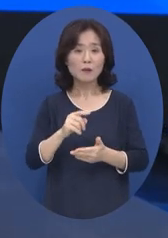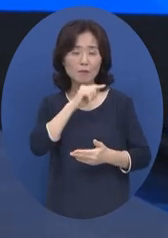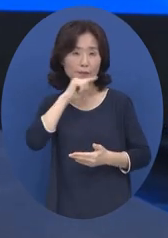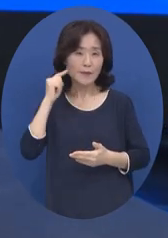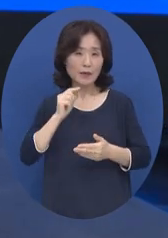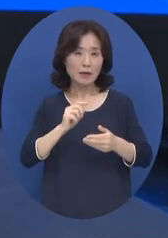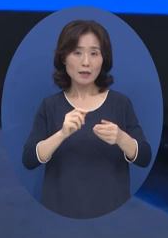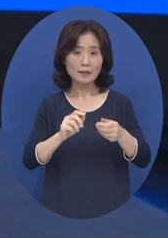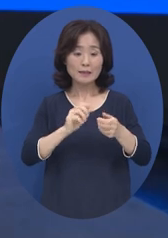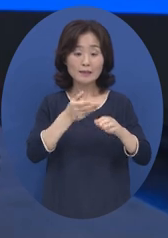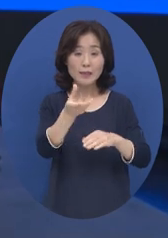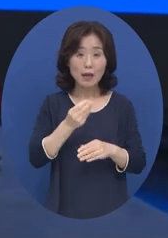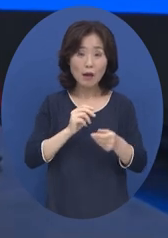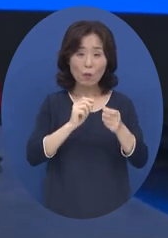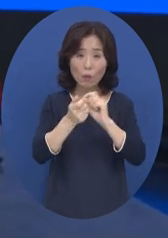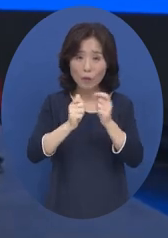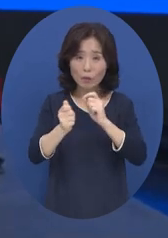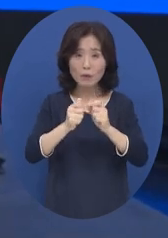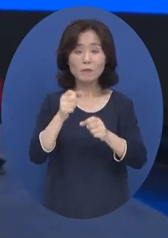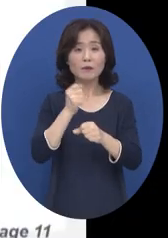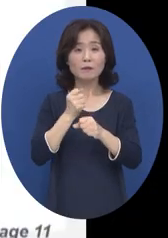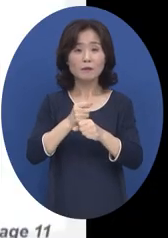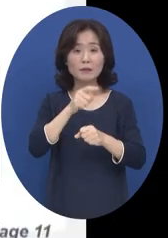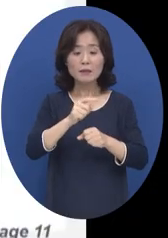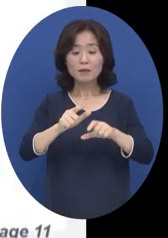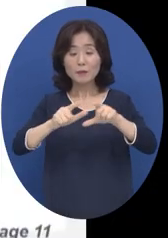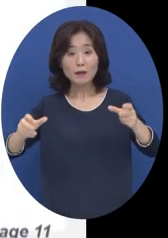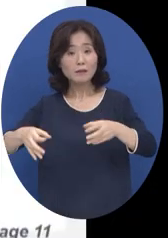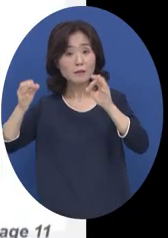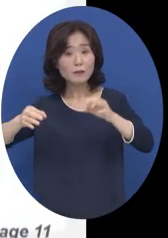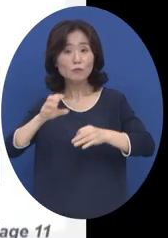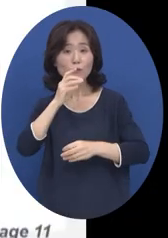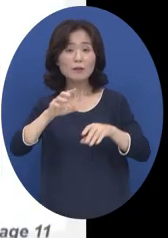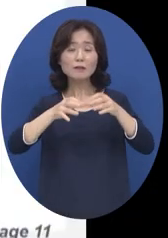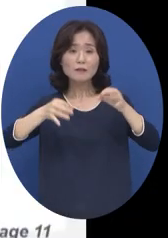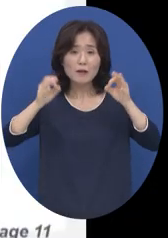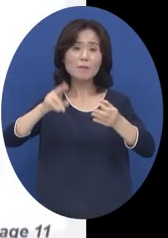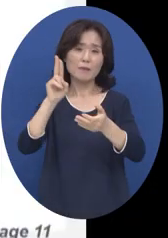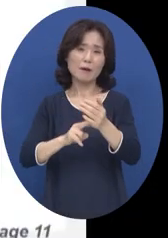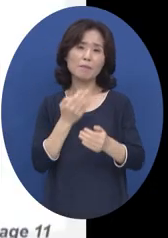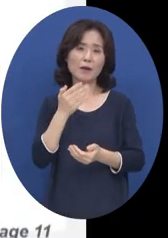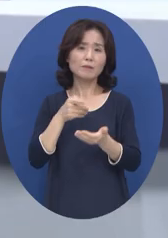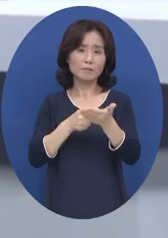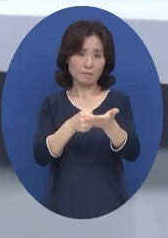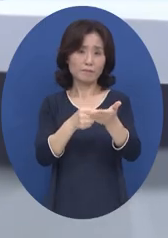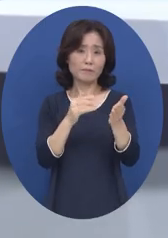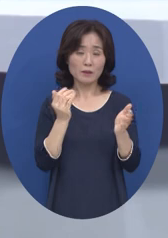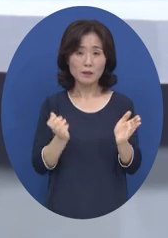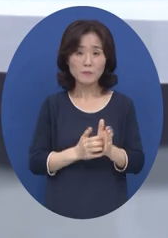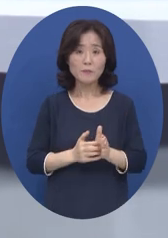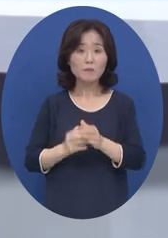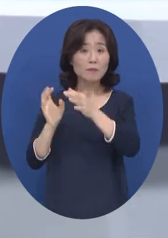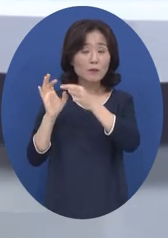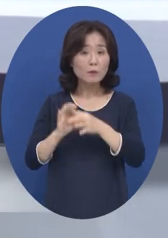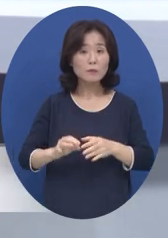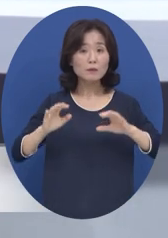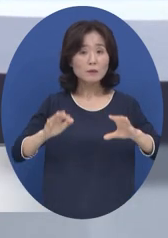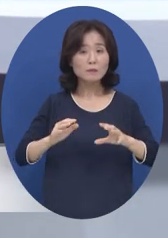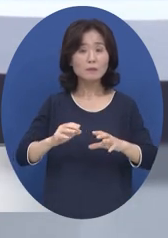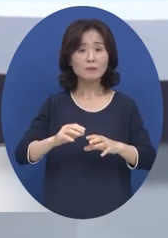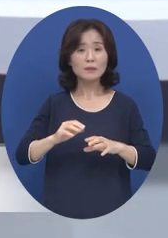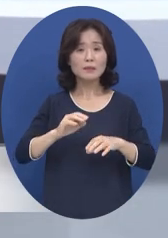발행하거나 이를 민간 은행 및 중앙은 에게 매각할 수도 있다고 의견을 제시했습니다 계속해서 현대